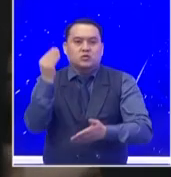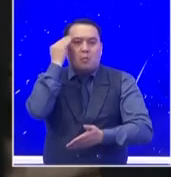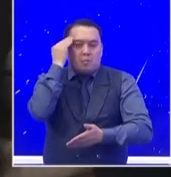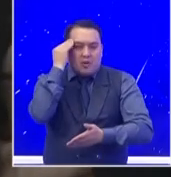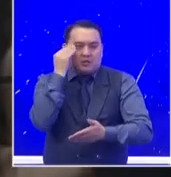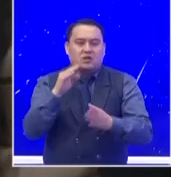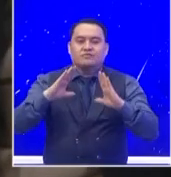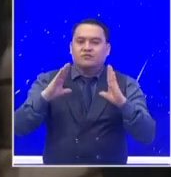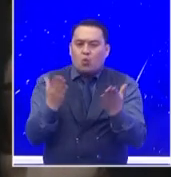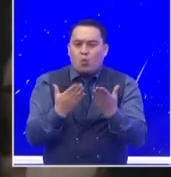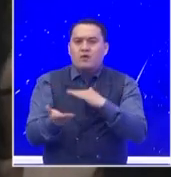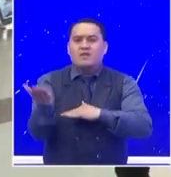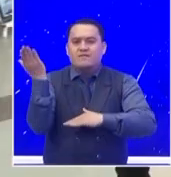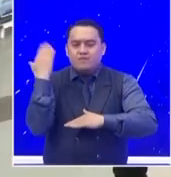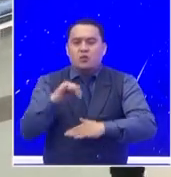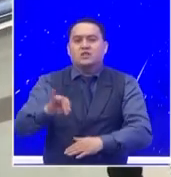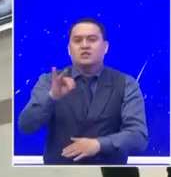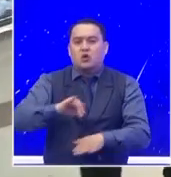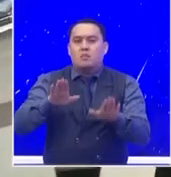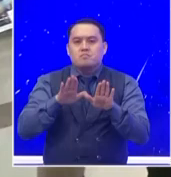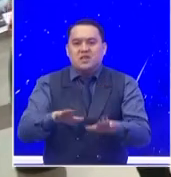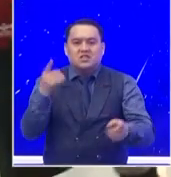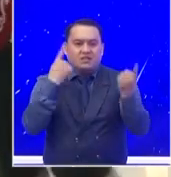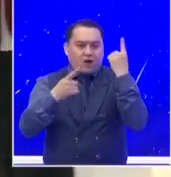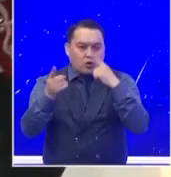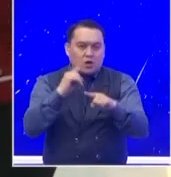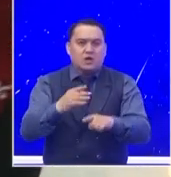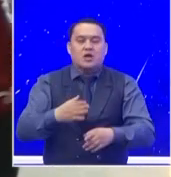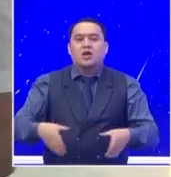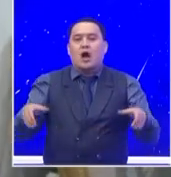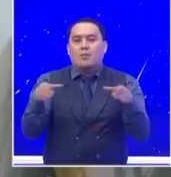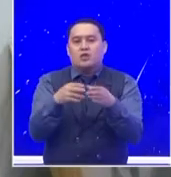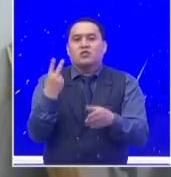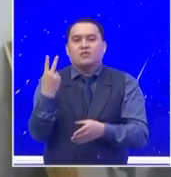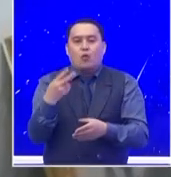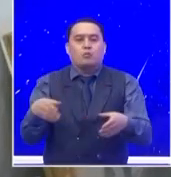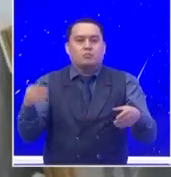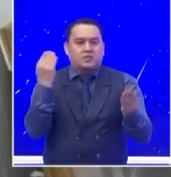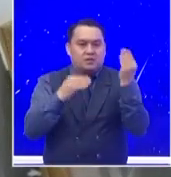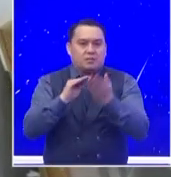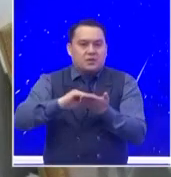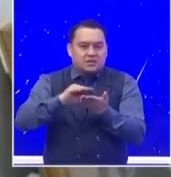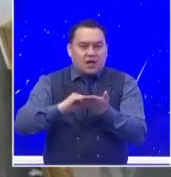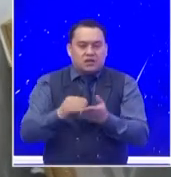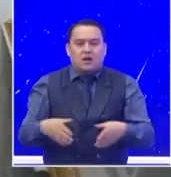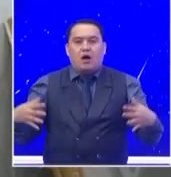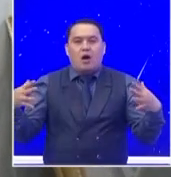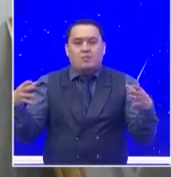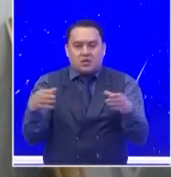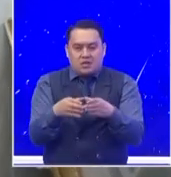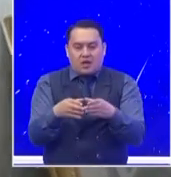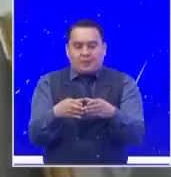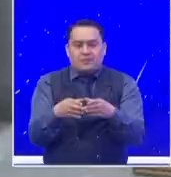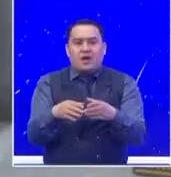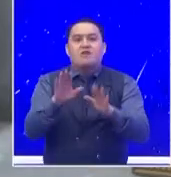бурных событий эпохи и осознания своего места в творчестве. Это и объединяет двух писателей. Гостям поэтического вечера также